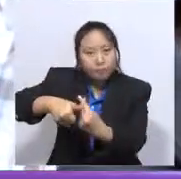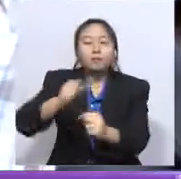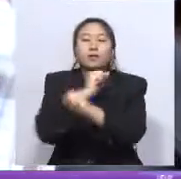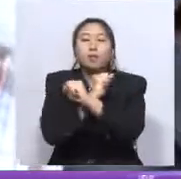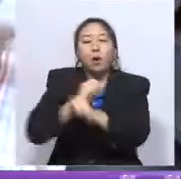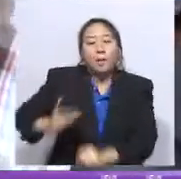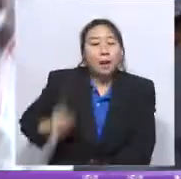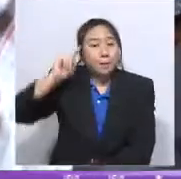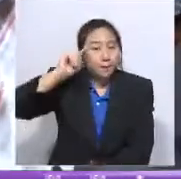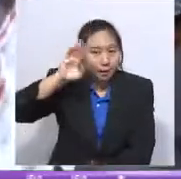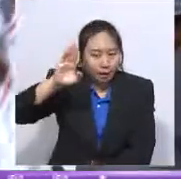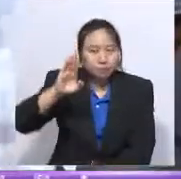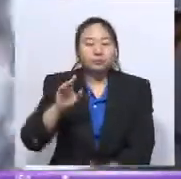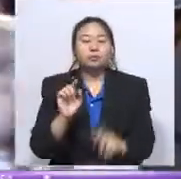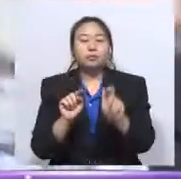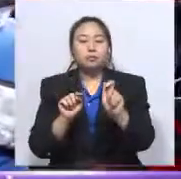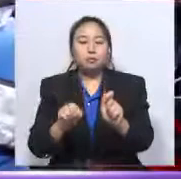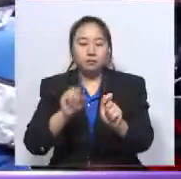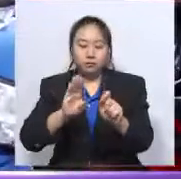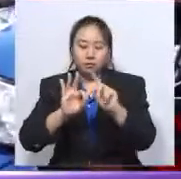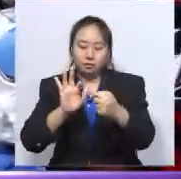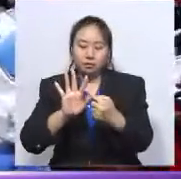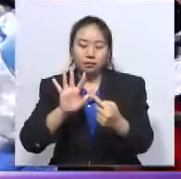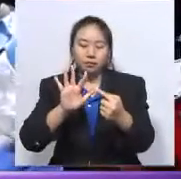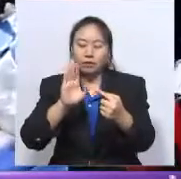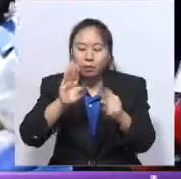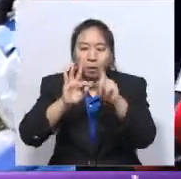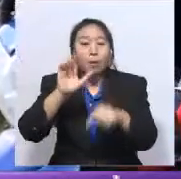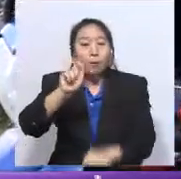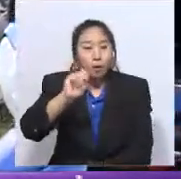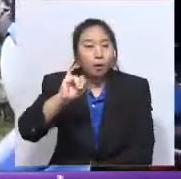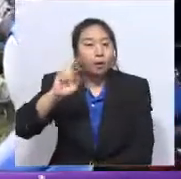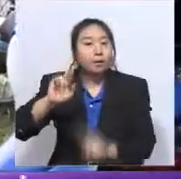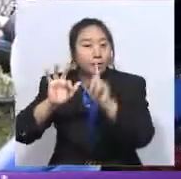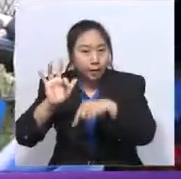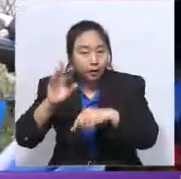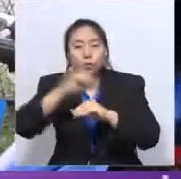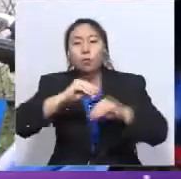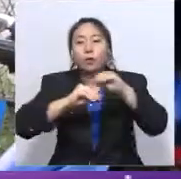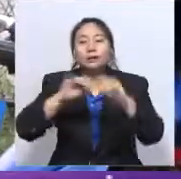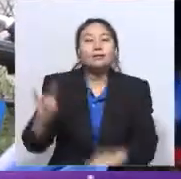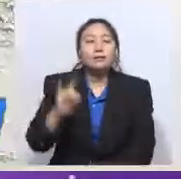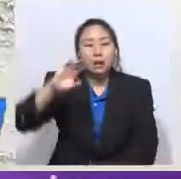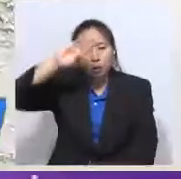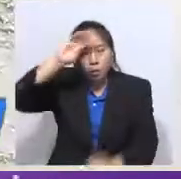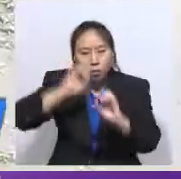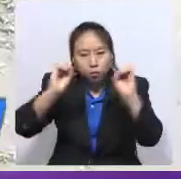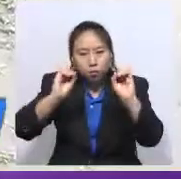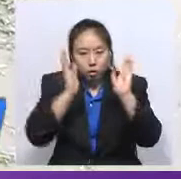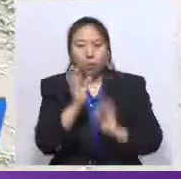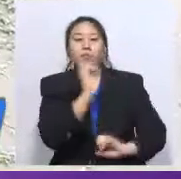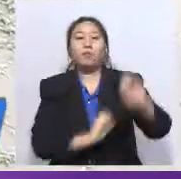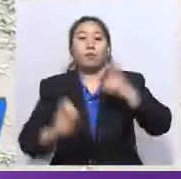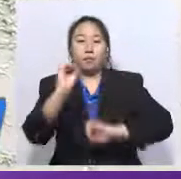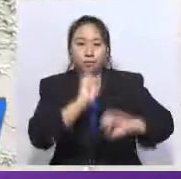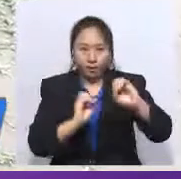แมวในพื้นที่ตำบลด่านชุมพลอำเภอบ่อไร่นะครับภายใต้โครงการสัตว์ปลอดโรคคนปลอดภัยจากโรคพิษสุนัขบ้าน